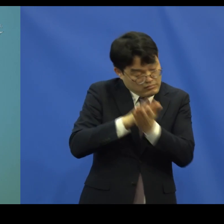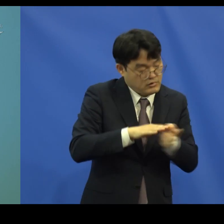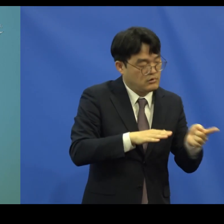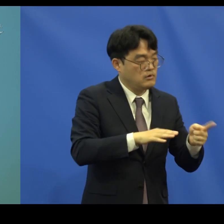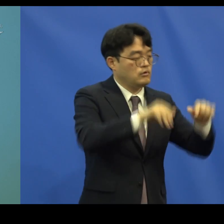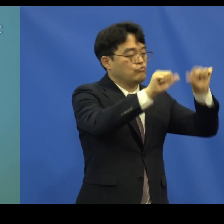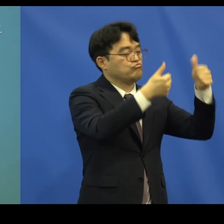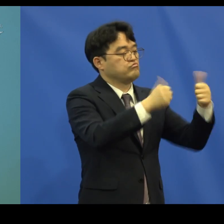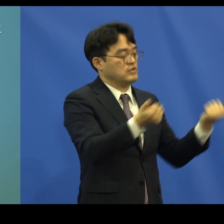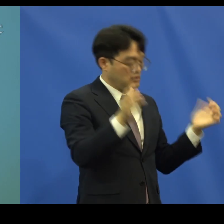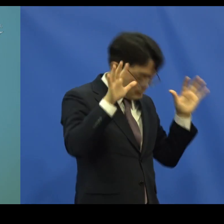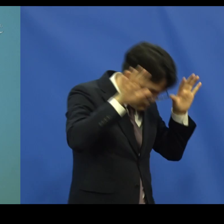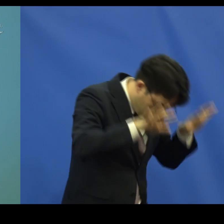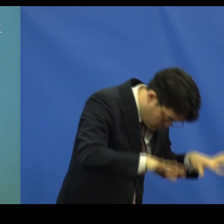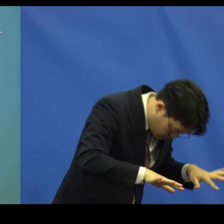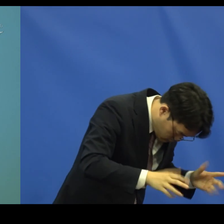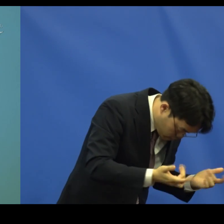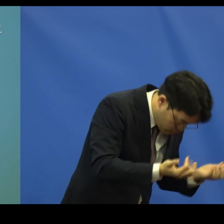죽은 교회는